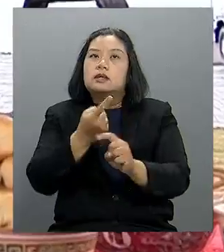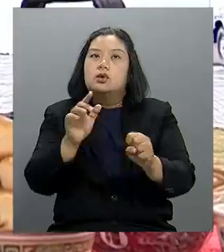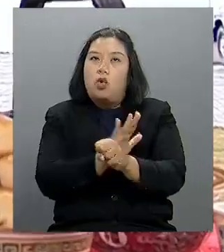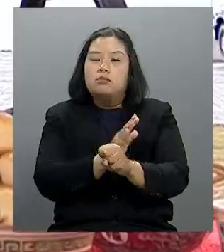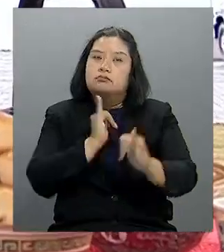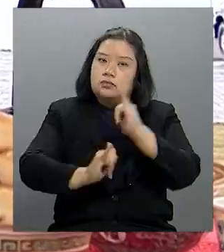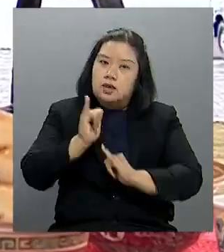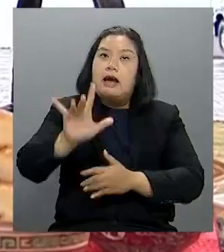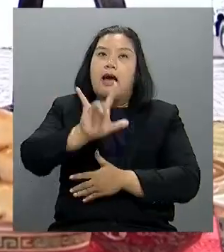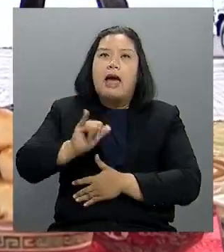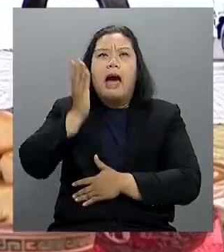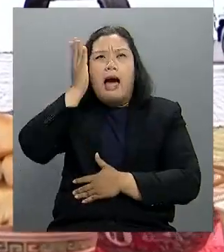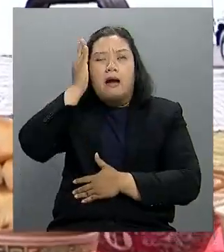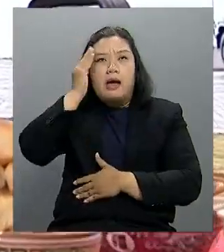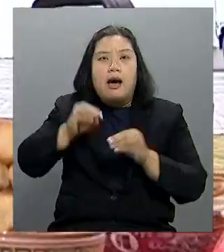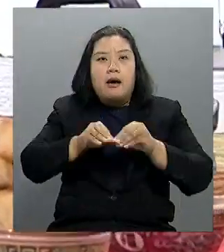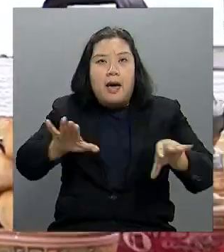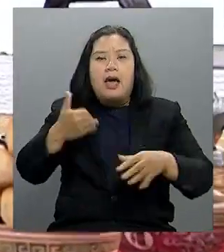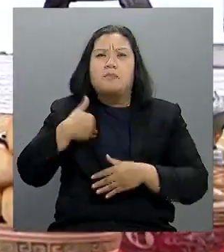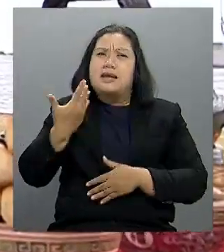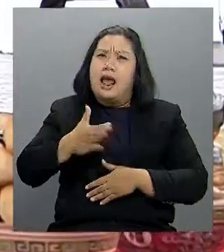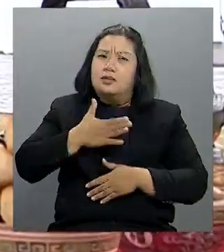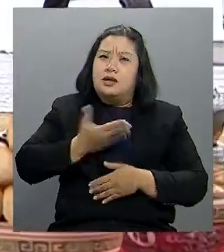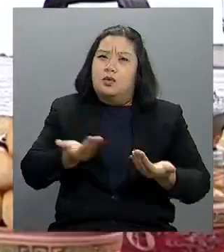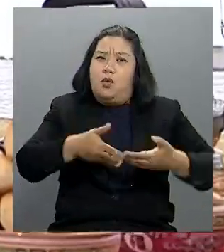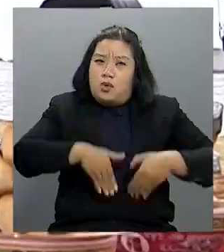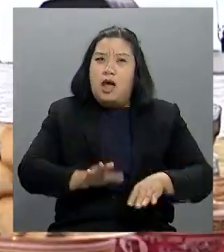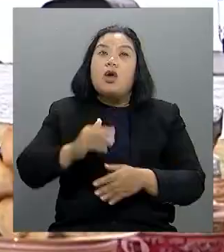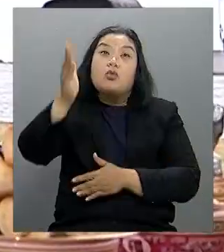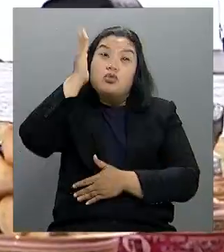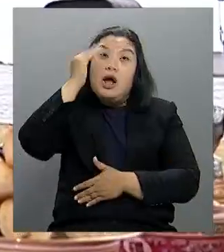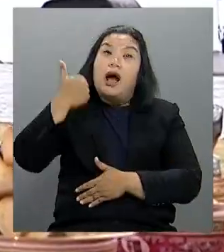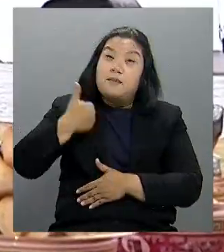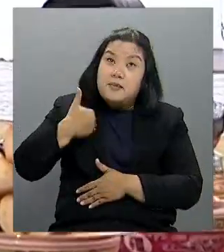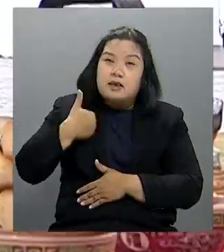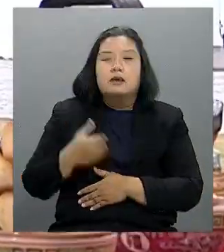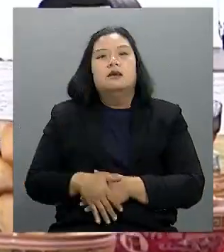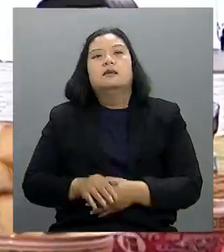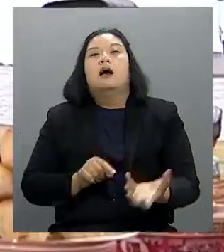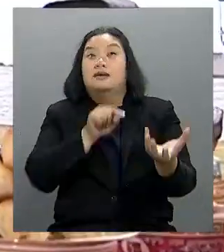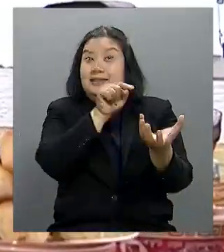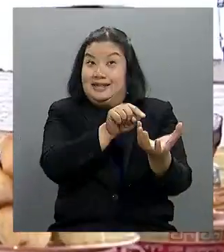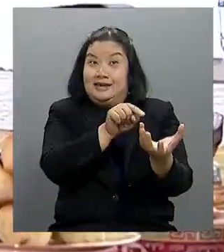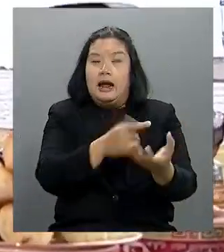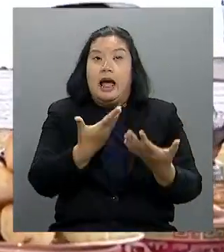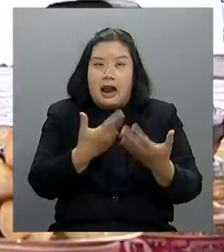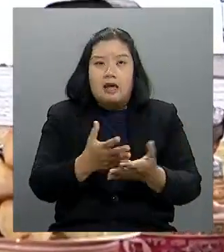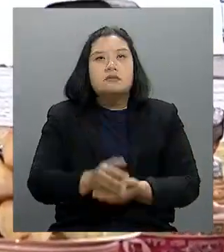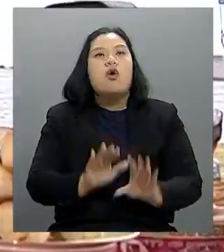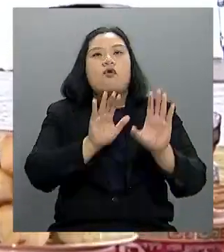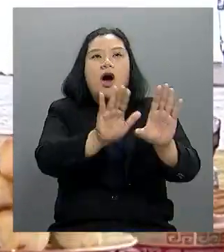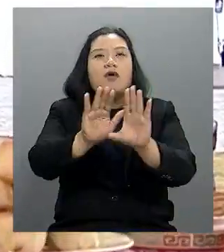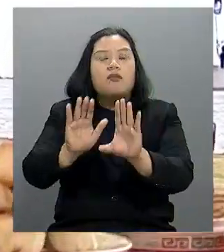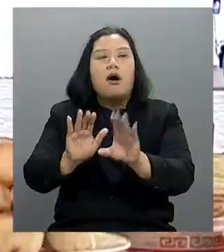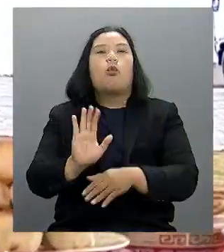ราบนะครับว่ามีทายาทสืบตระกูลแล้วนะครับเราได้ลูกชายเราก็จะเอาอิ่วปึงเนี่ยครับไปแจกจ่าย มีสตอรี่มีเรื่อง ใ